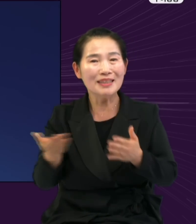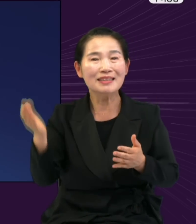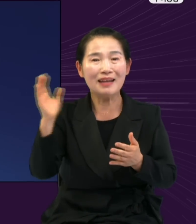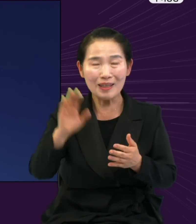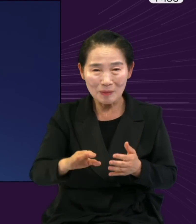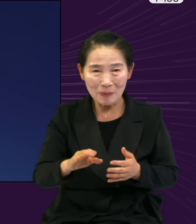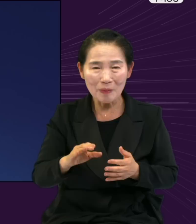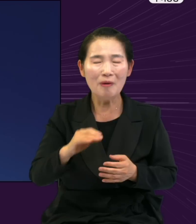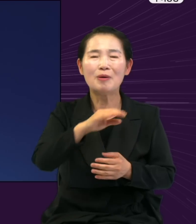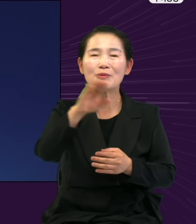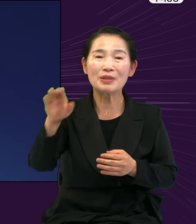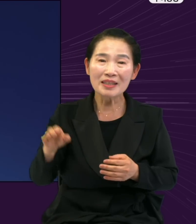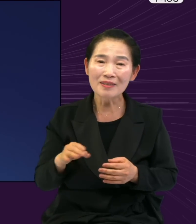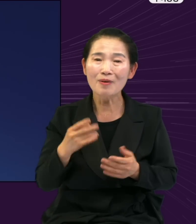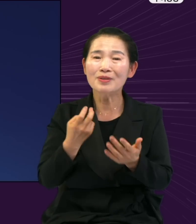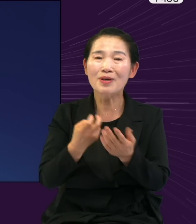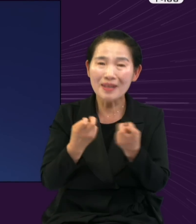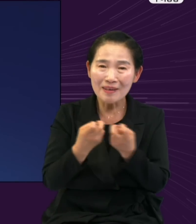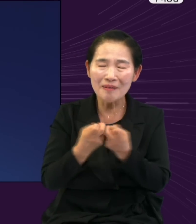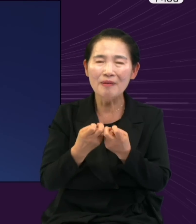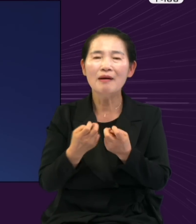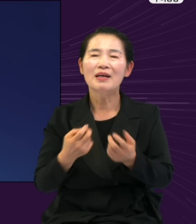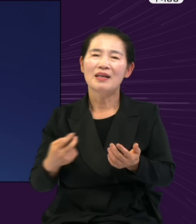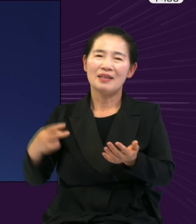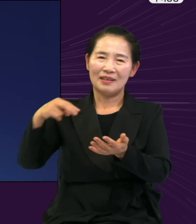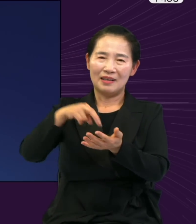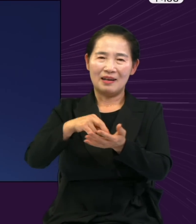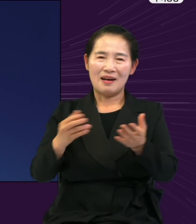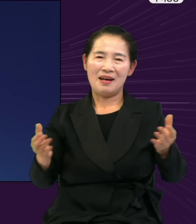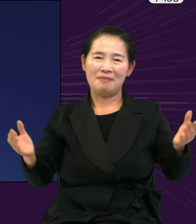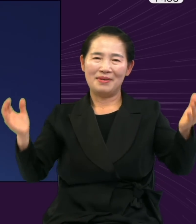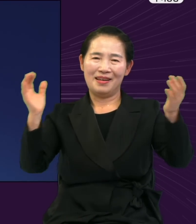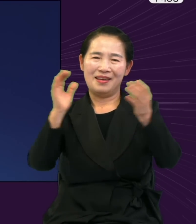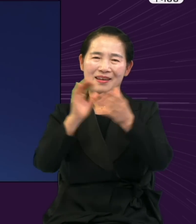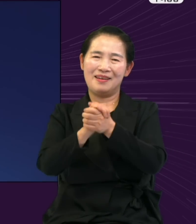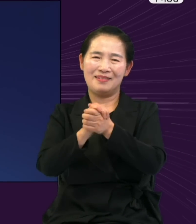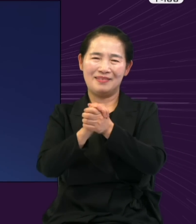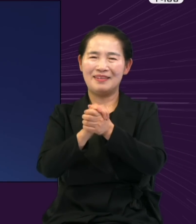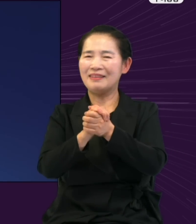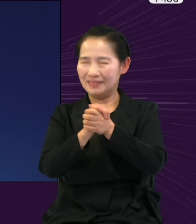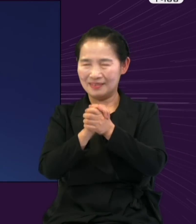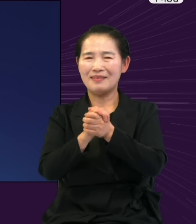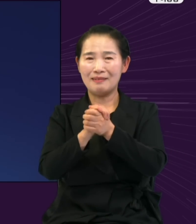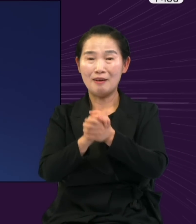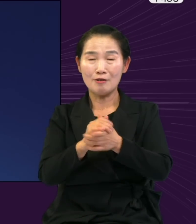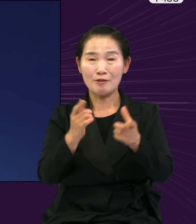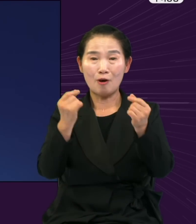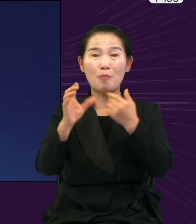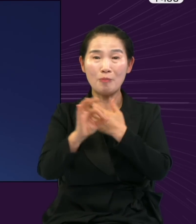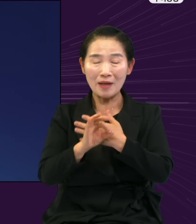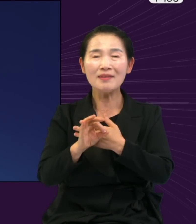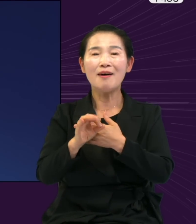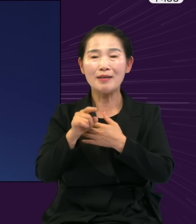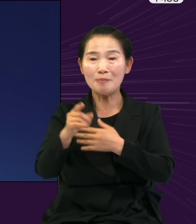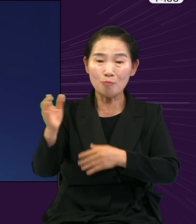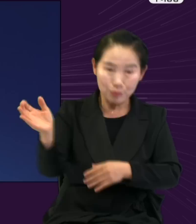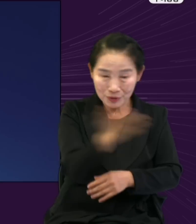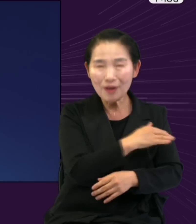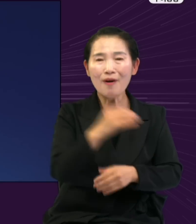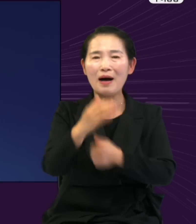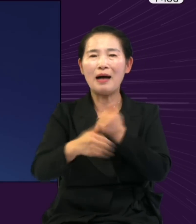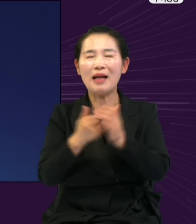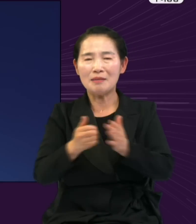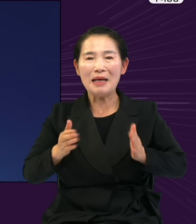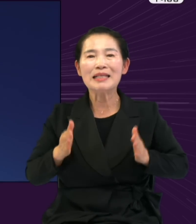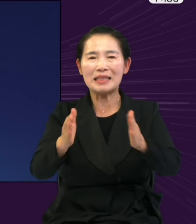하고 그 자리에서 일어서야 합니다. 그러면 거기서부터 하나님의 길이 보입니다. 거기서부터